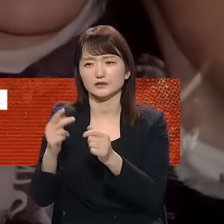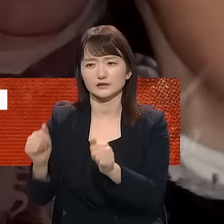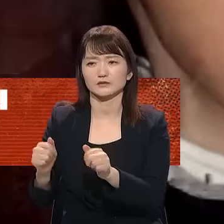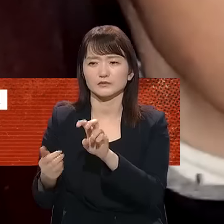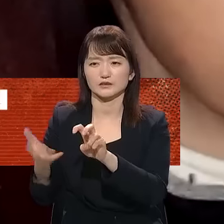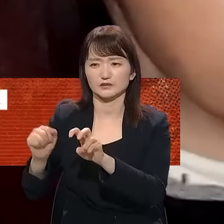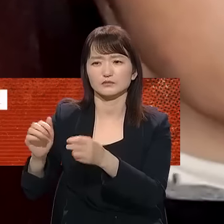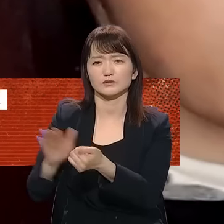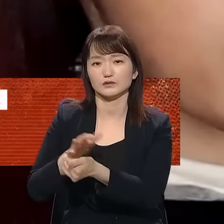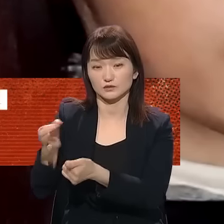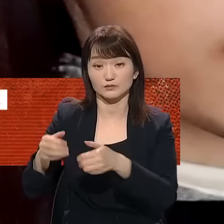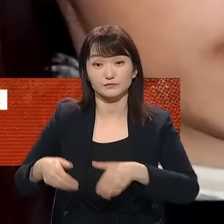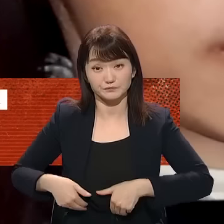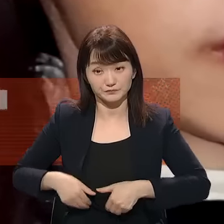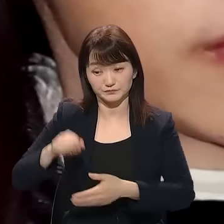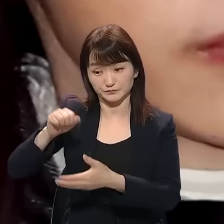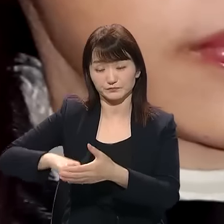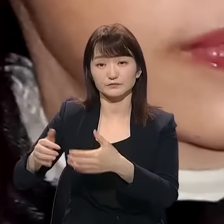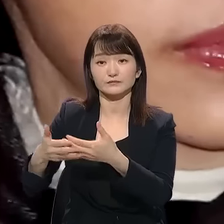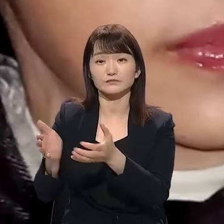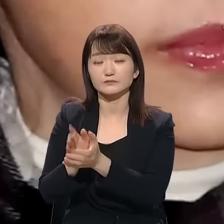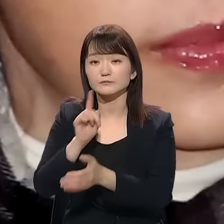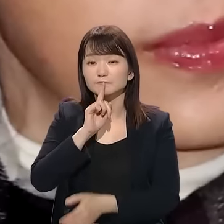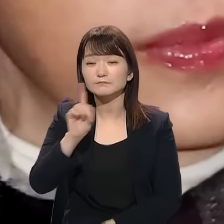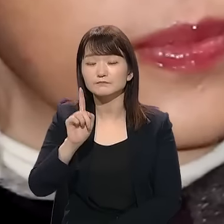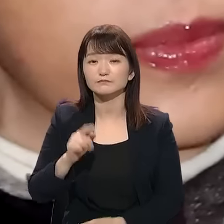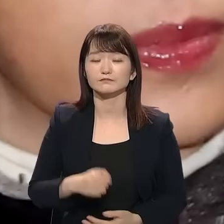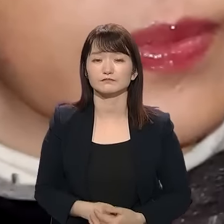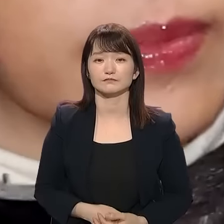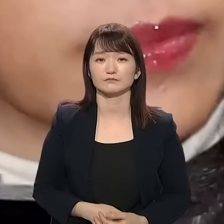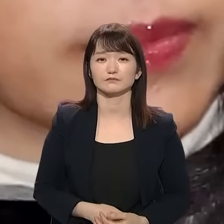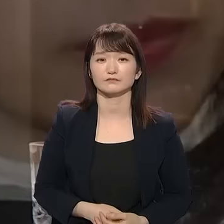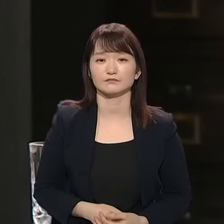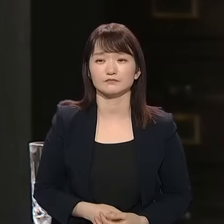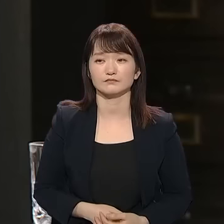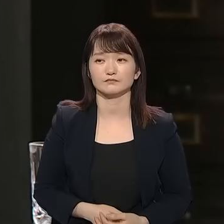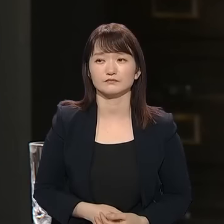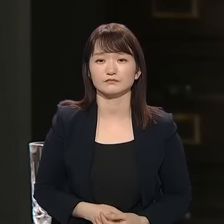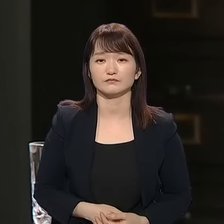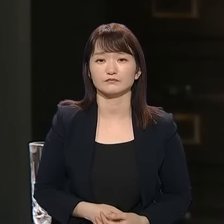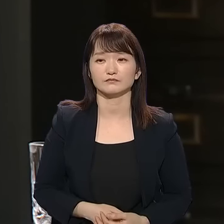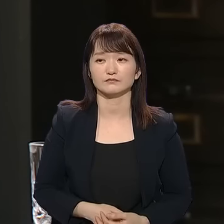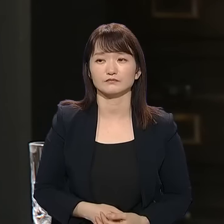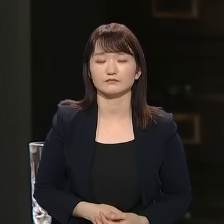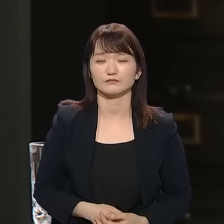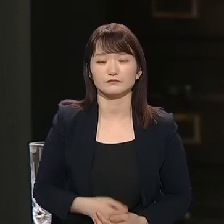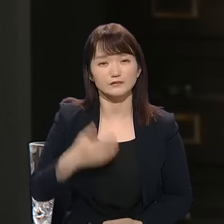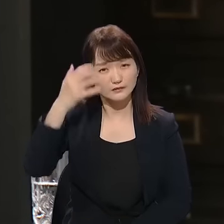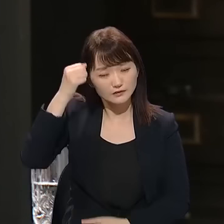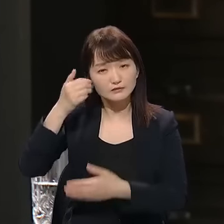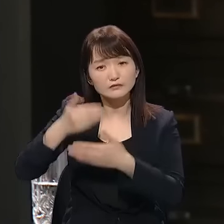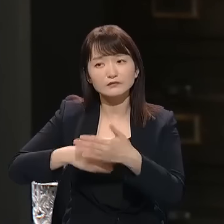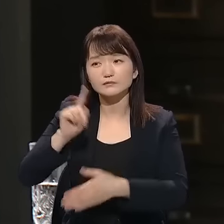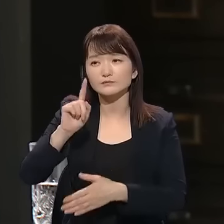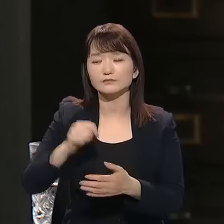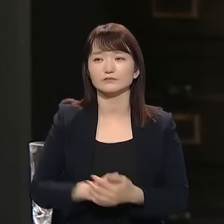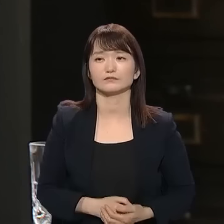것입니다죠 그 재판부가 한 얘기 중에 중에 저는 좀 되게 좀 그랬던 것이 인상적이었던게